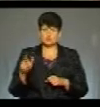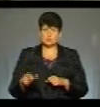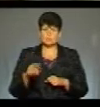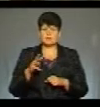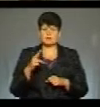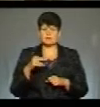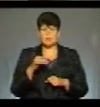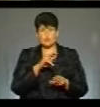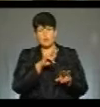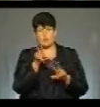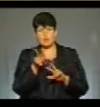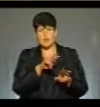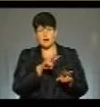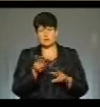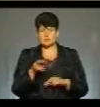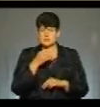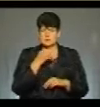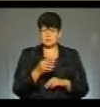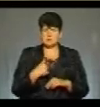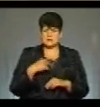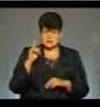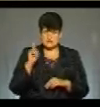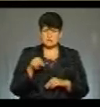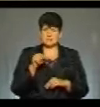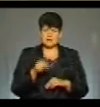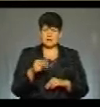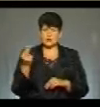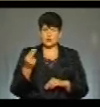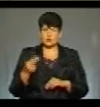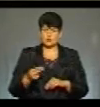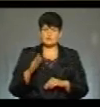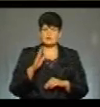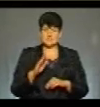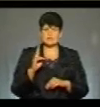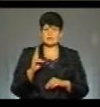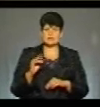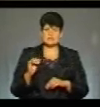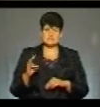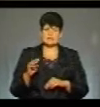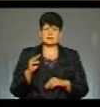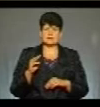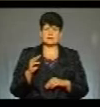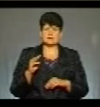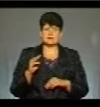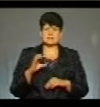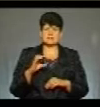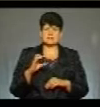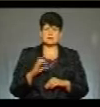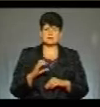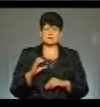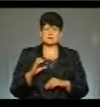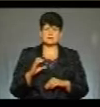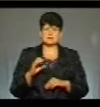Дирбавко, оглянувши виставку, сказав. Ми знаємо таких художників, як Васильківський, Пимоненко,